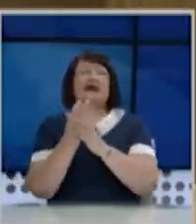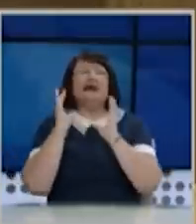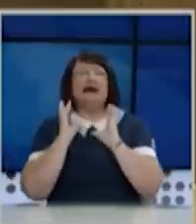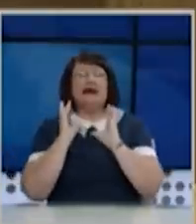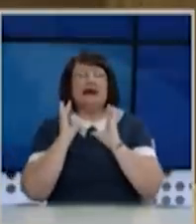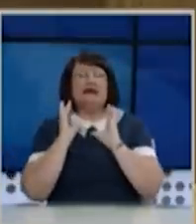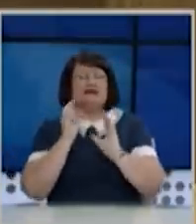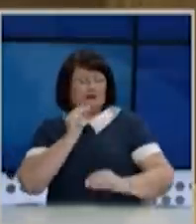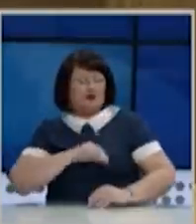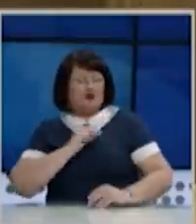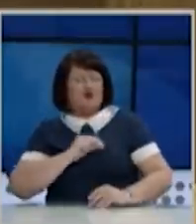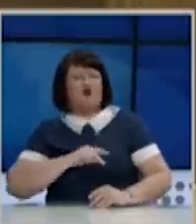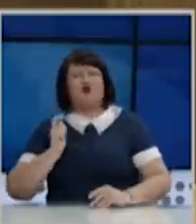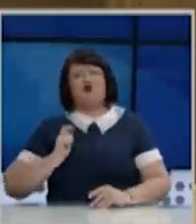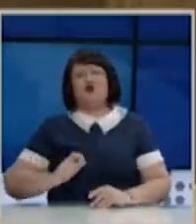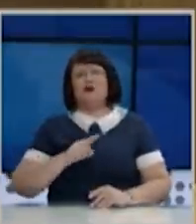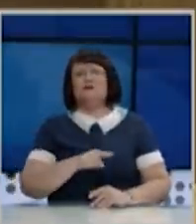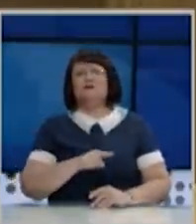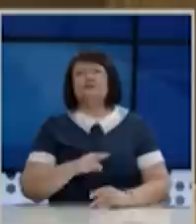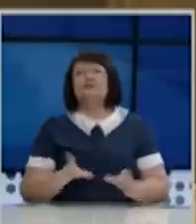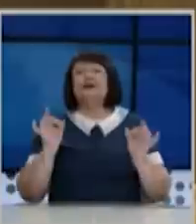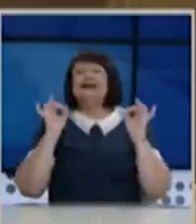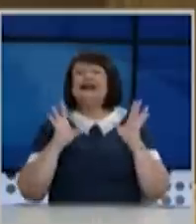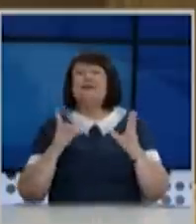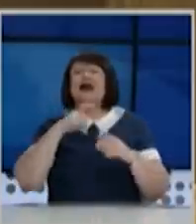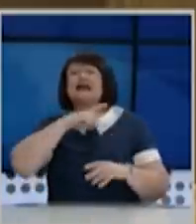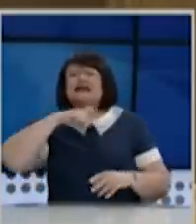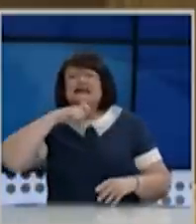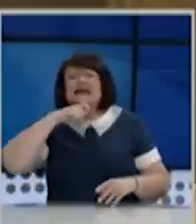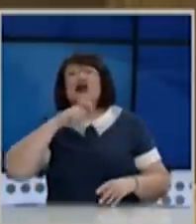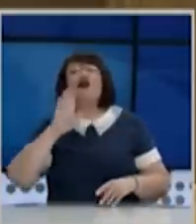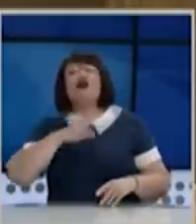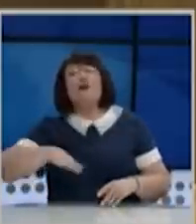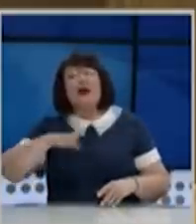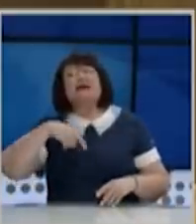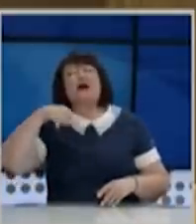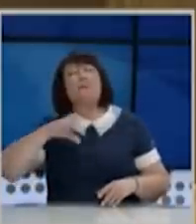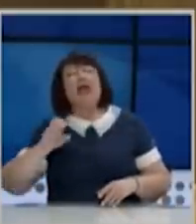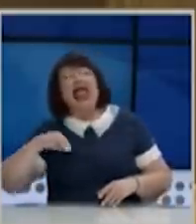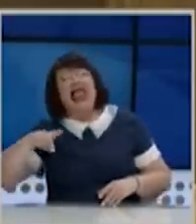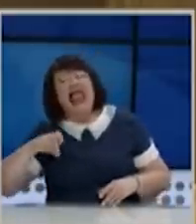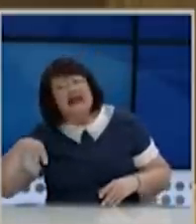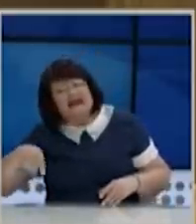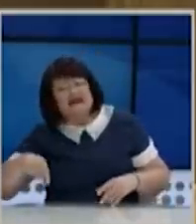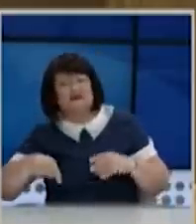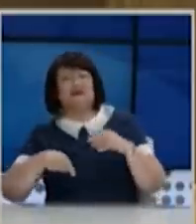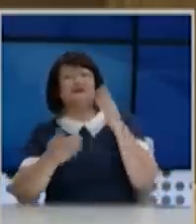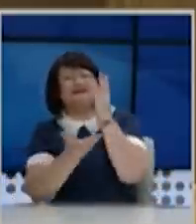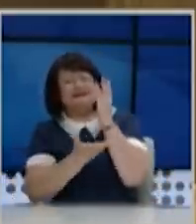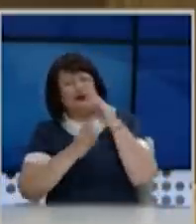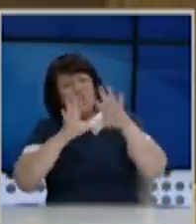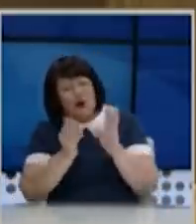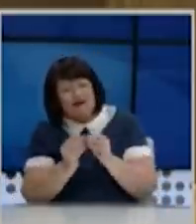περισσότερο χρήμα. Θα αξιοποιήσουν τζάμπα πρώτη ύλη, ξύλο, βιομάζα, πέλετ και λοιπά, για να ενισχύσουν την αγορά της πράσινης